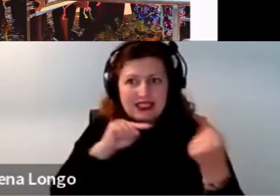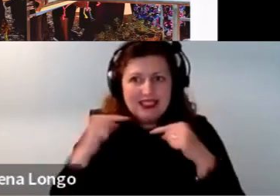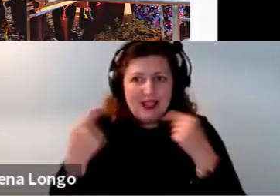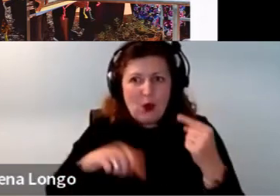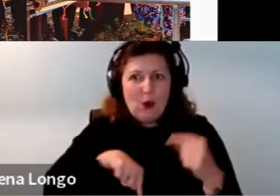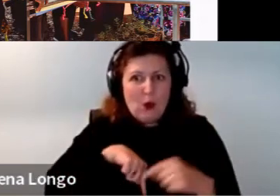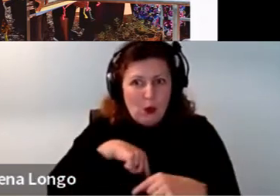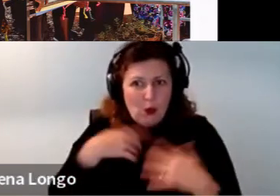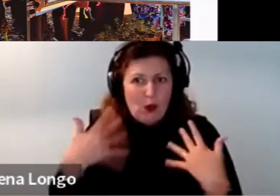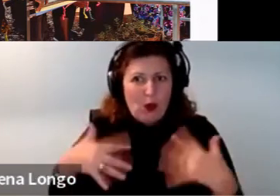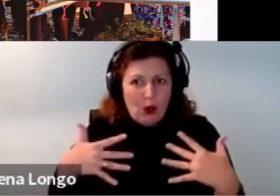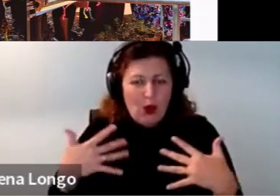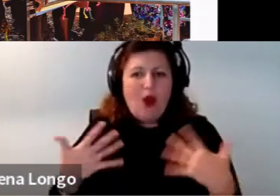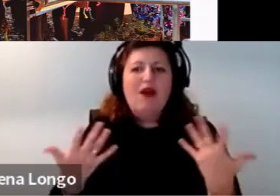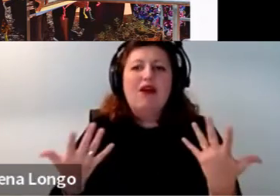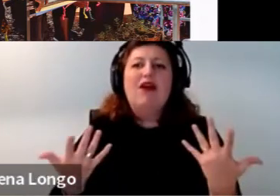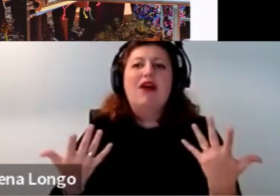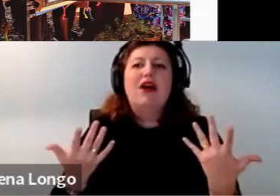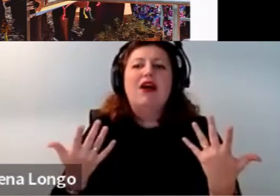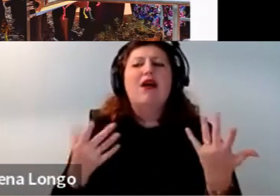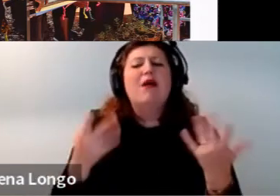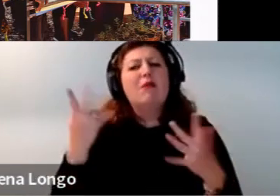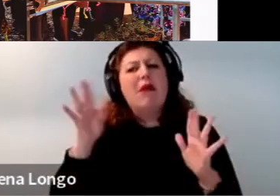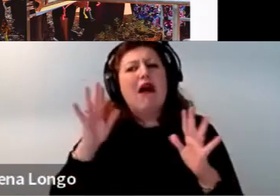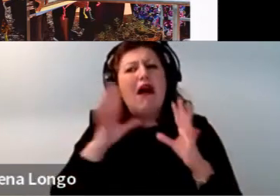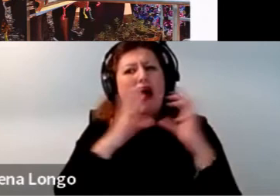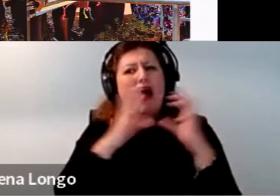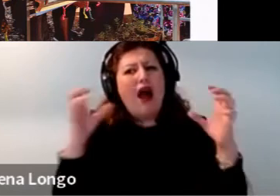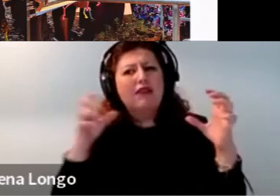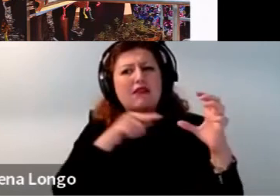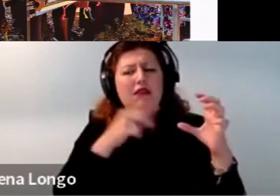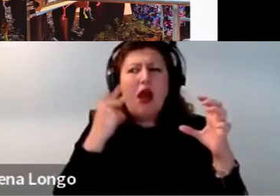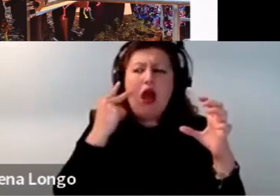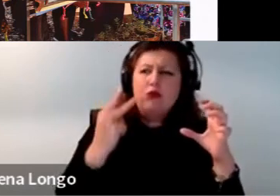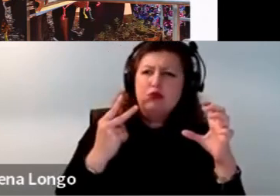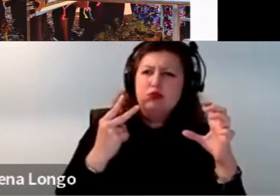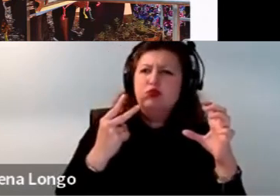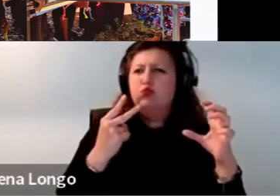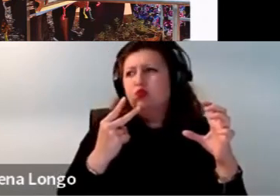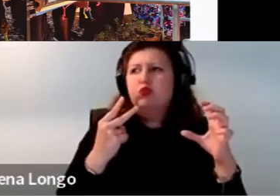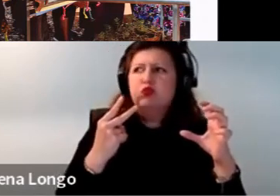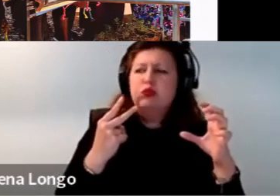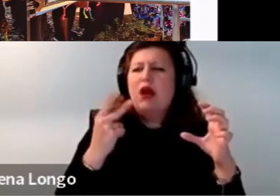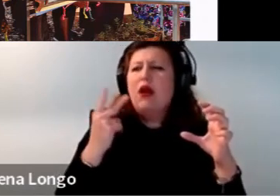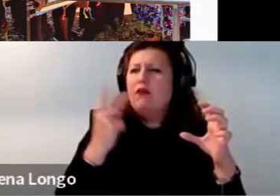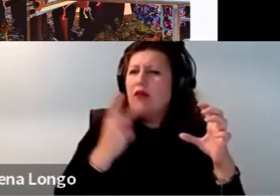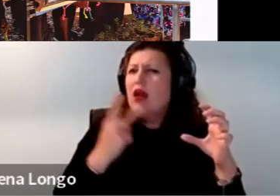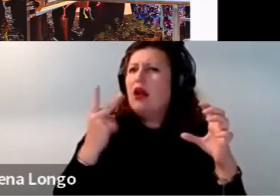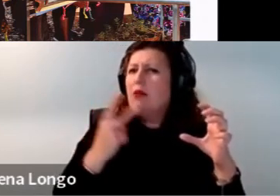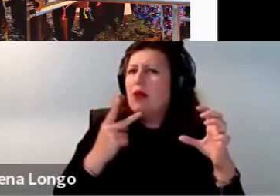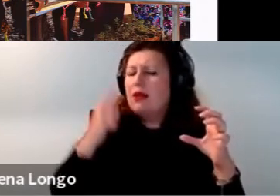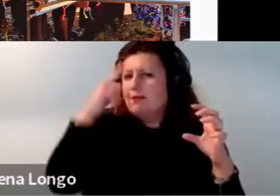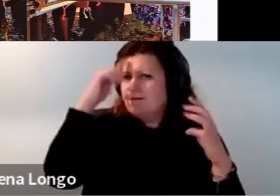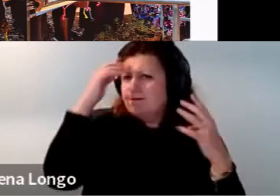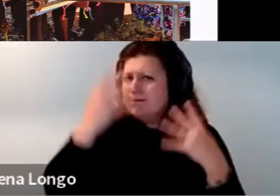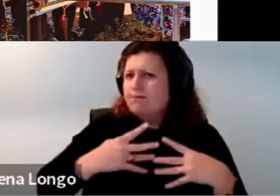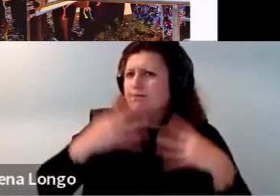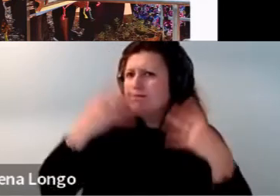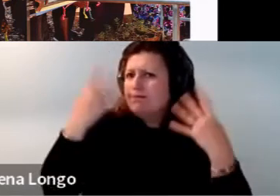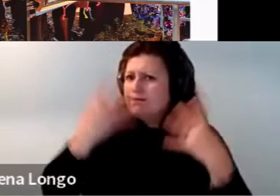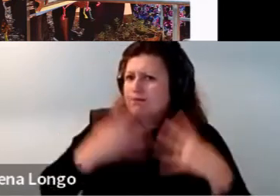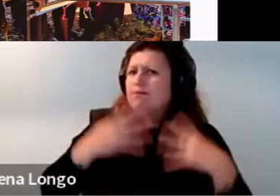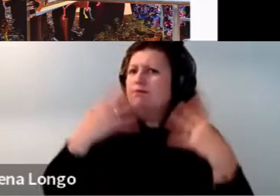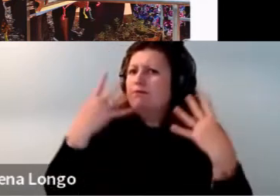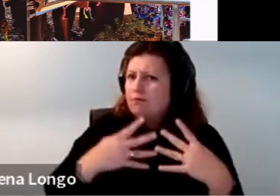ha aiutato anche l'impresa a rivedere i suoi modi di operare, ma in maniera, ripeto,